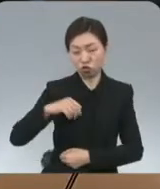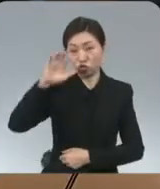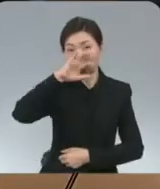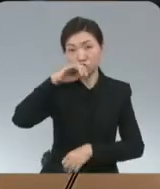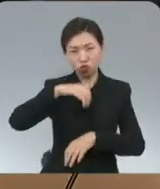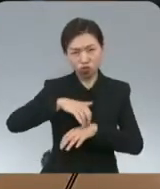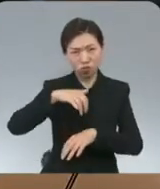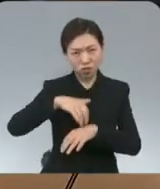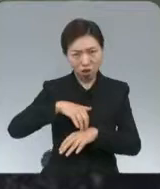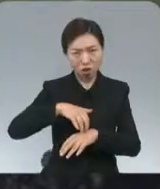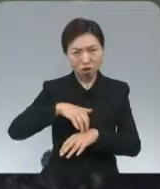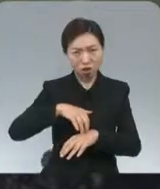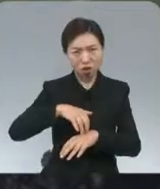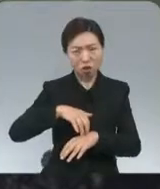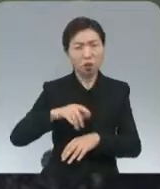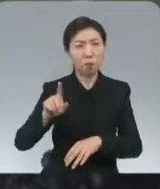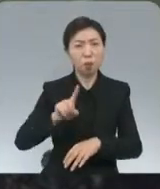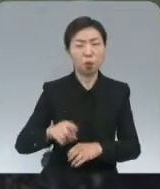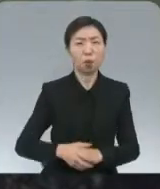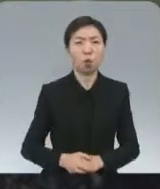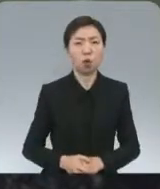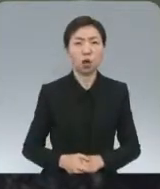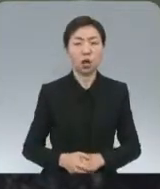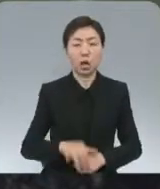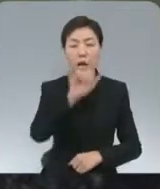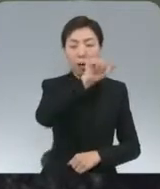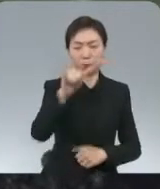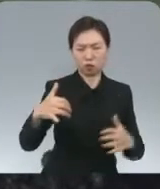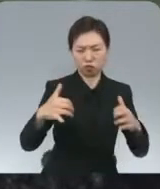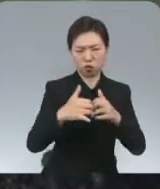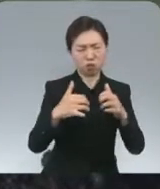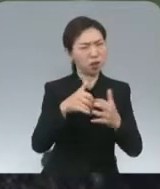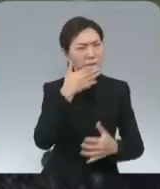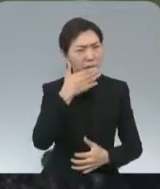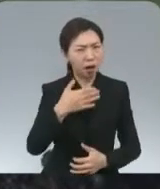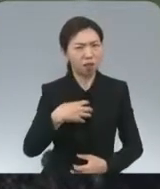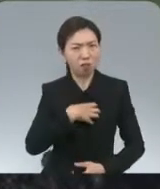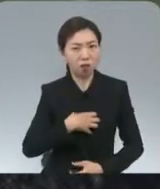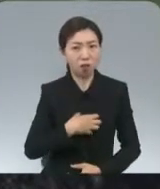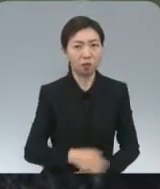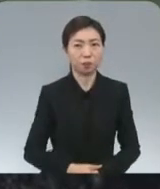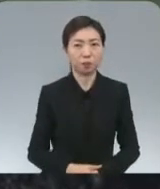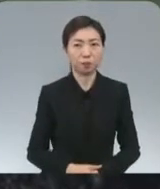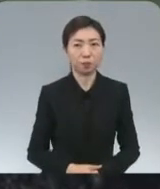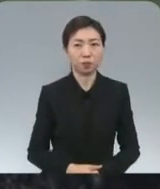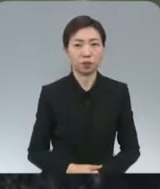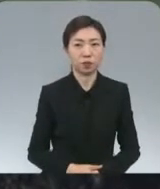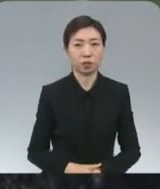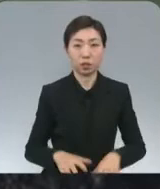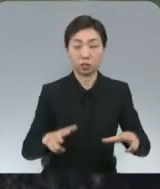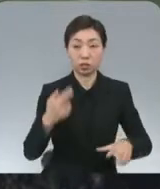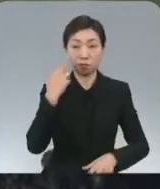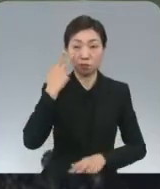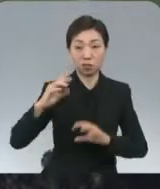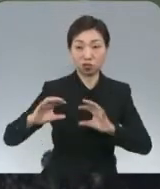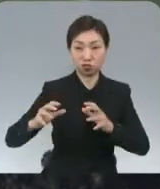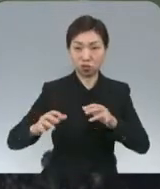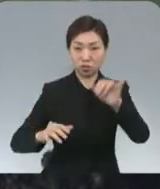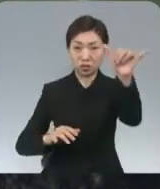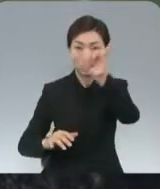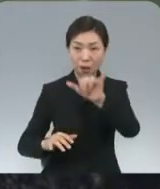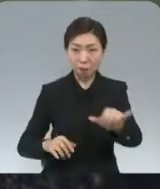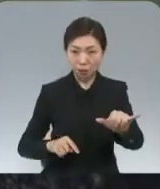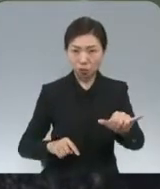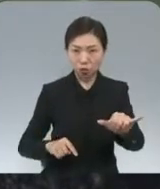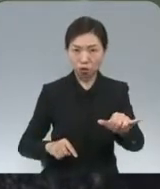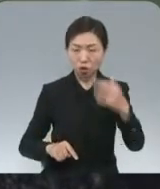合军演。金城当地时间26日在美国纽约联合国总部举行的第77届联合国大会